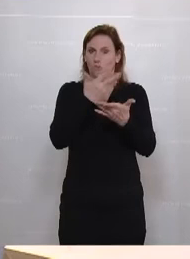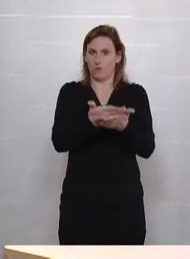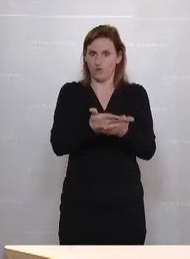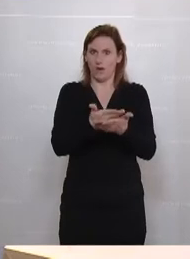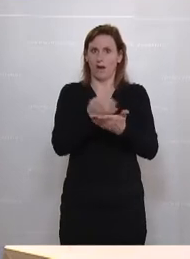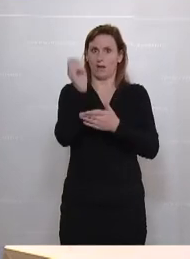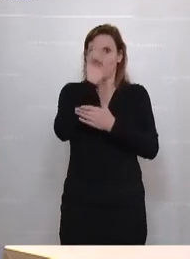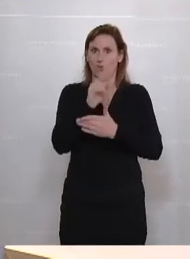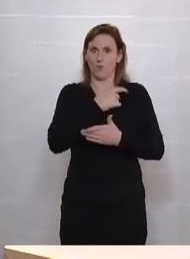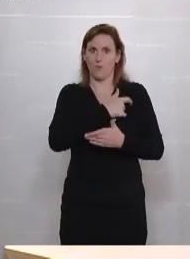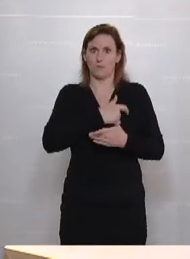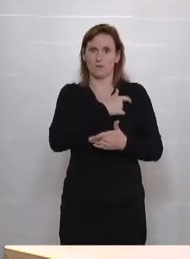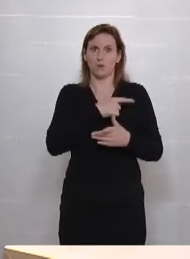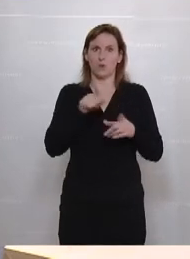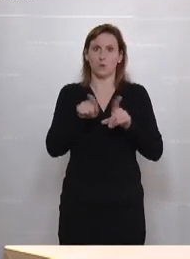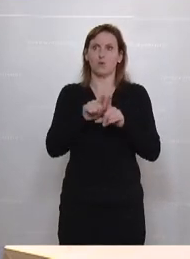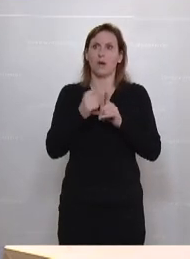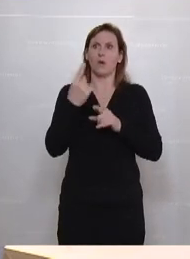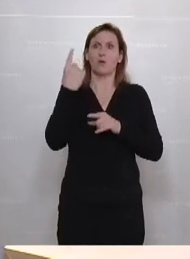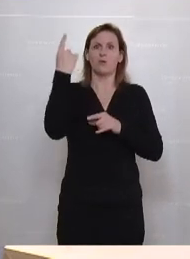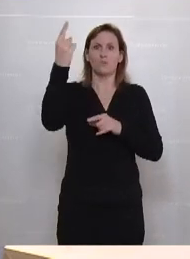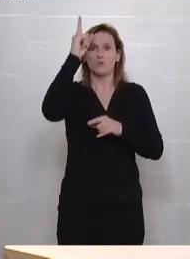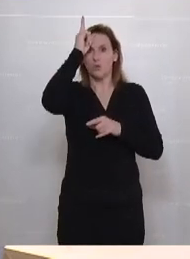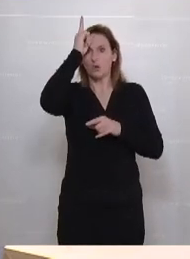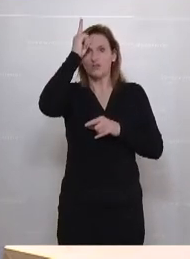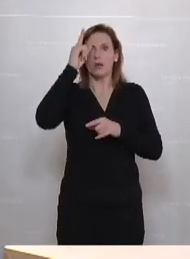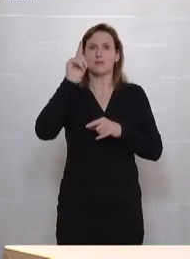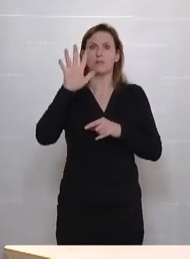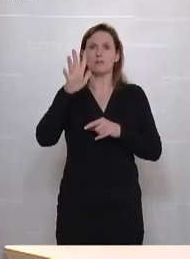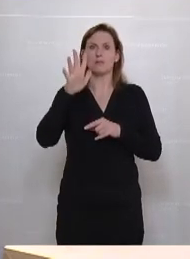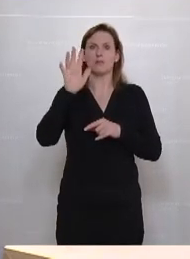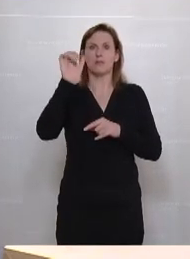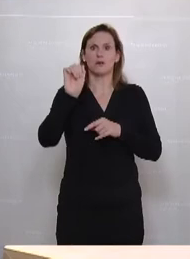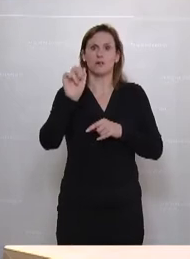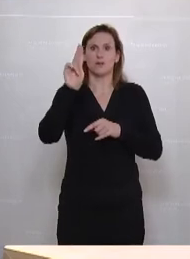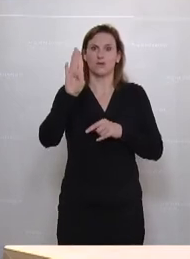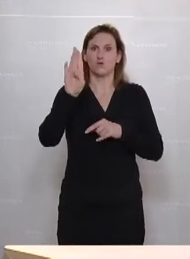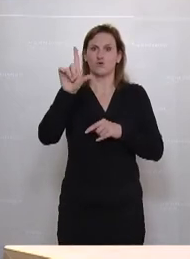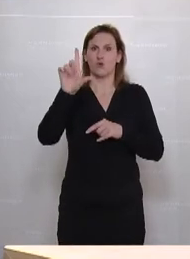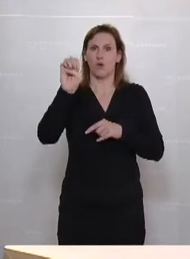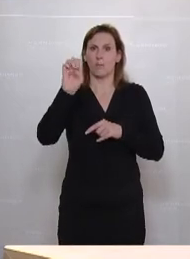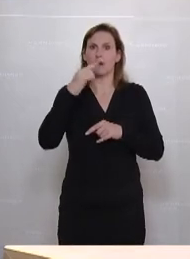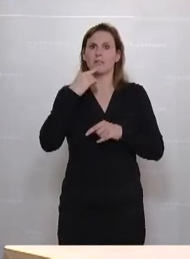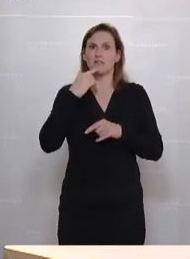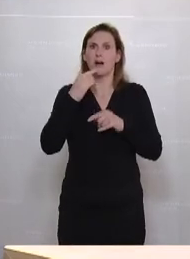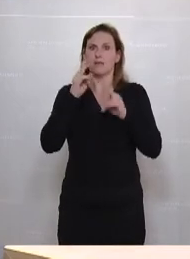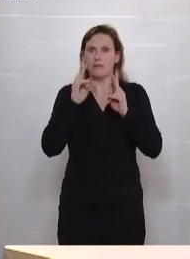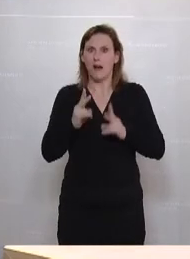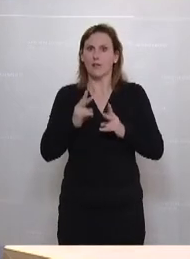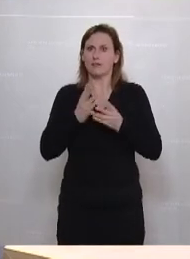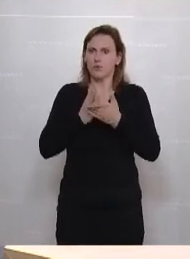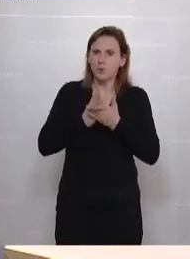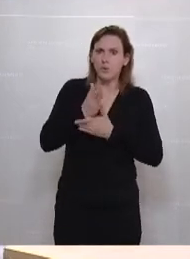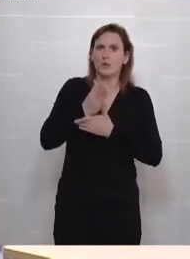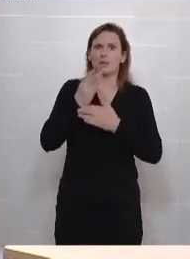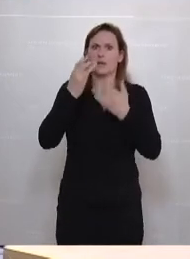auch wenn Schäuble sagt, im Windschatten der Corona-Pandemie können wir das eine oder andere durchsetzen. Die Vergemeinschaftung der